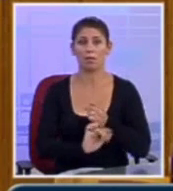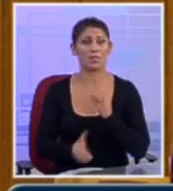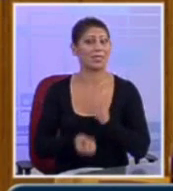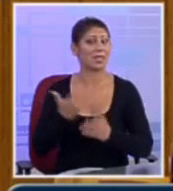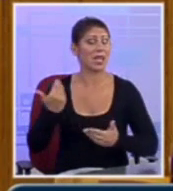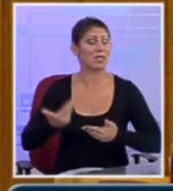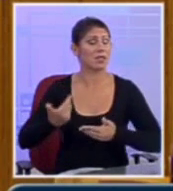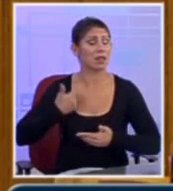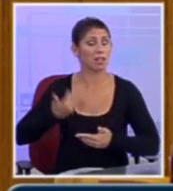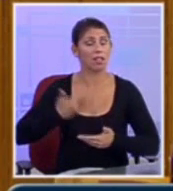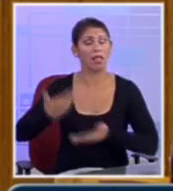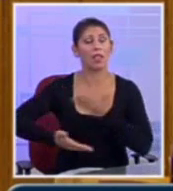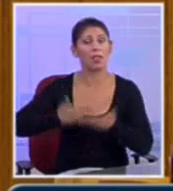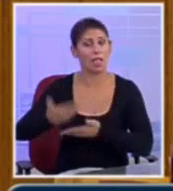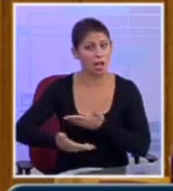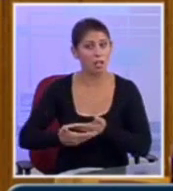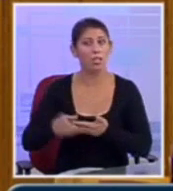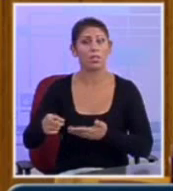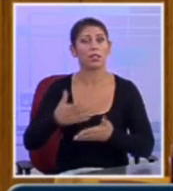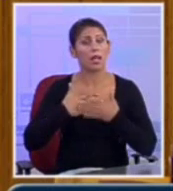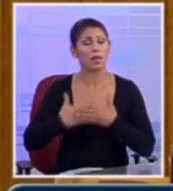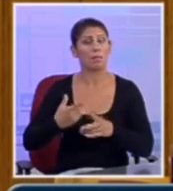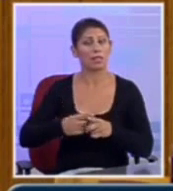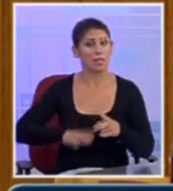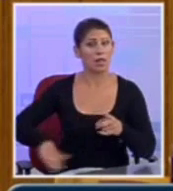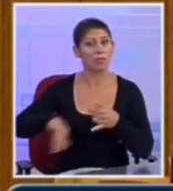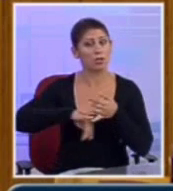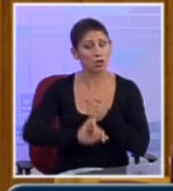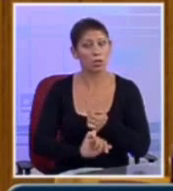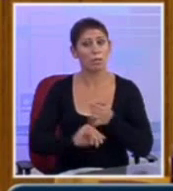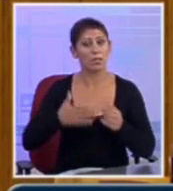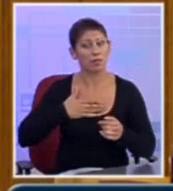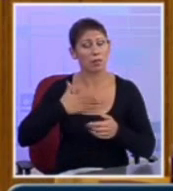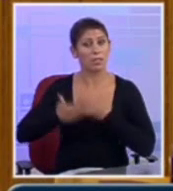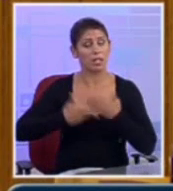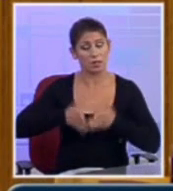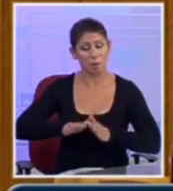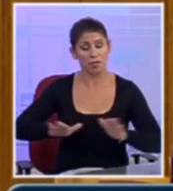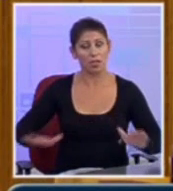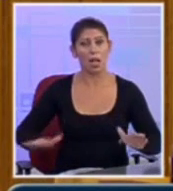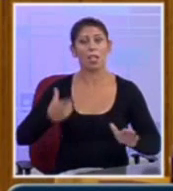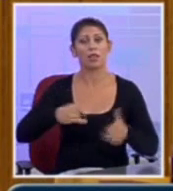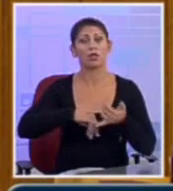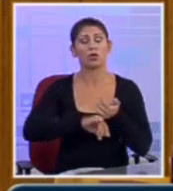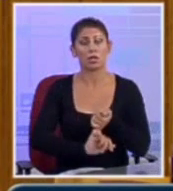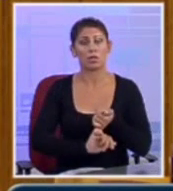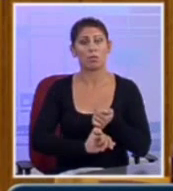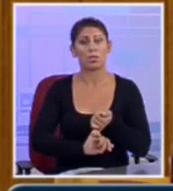νέας γενιάς της χώρας μας, είναι το πατριωτικό στοίχημα της δικής μας γενιάς για τα παιδιά μας, είναι